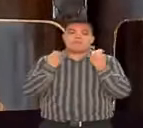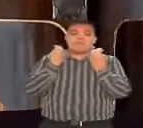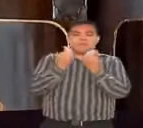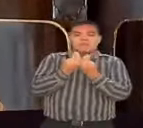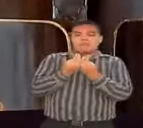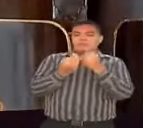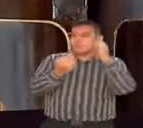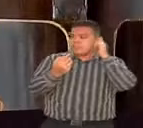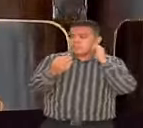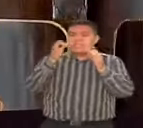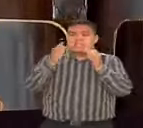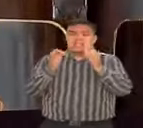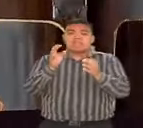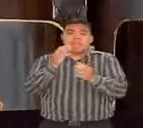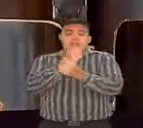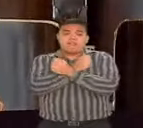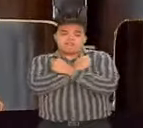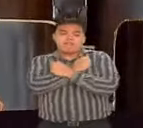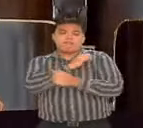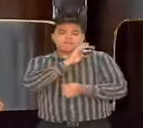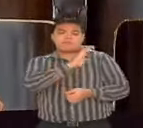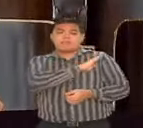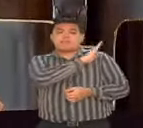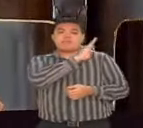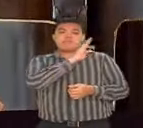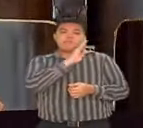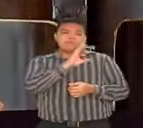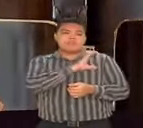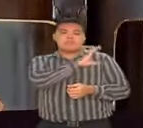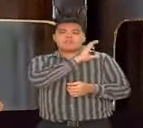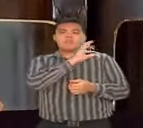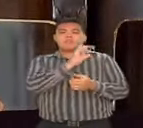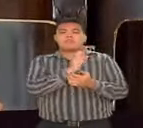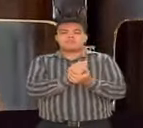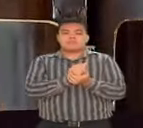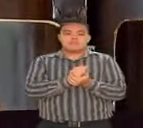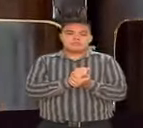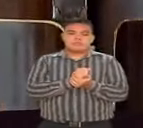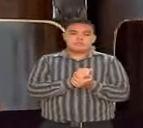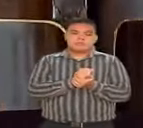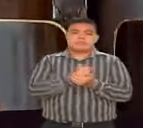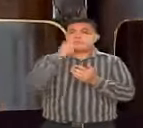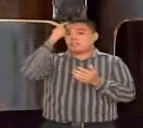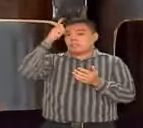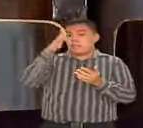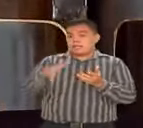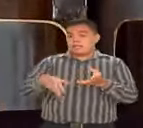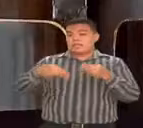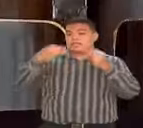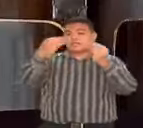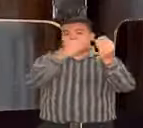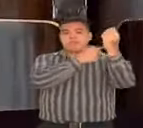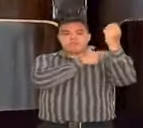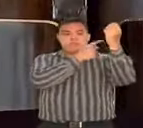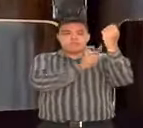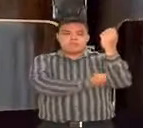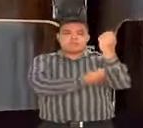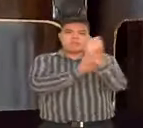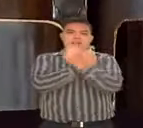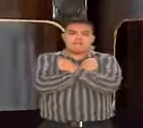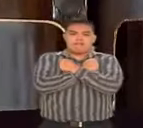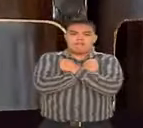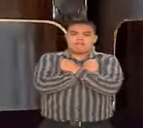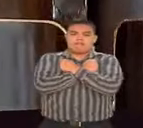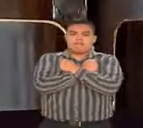you love, you are brave. Maisog ka, oy. God has given you power. God has given